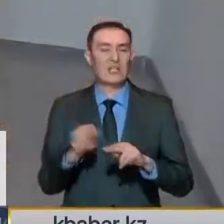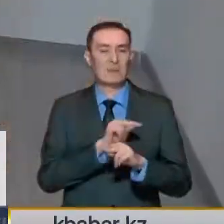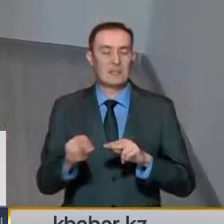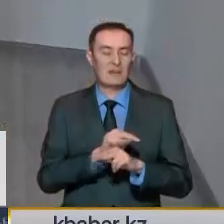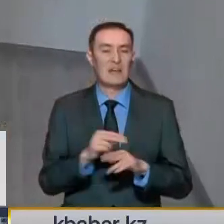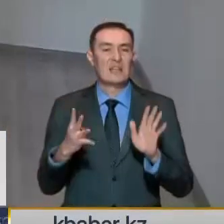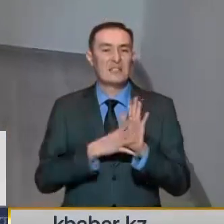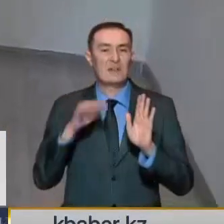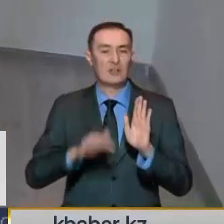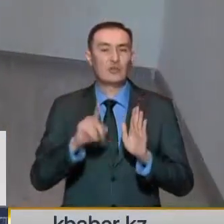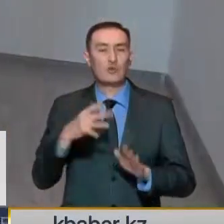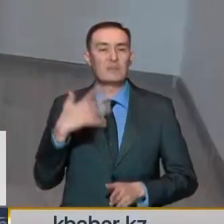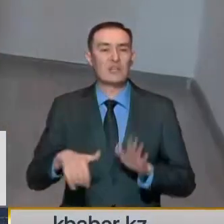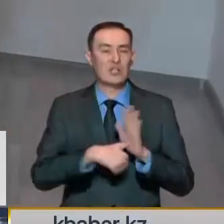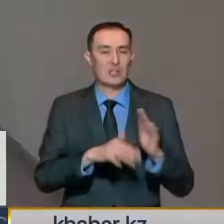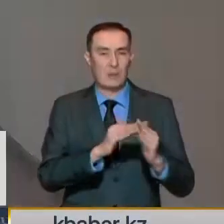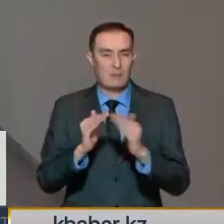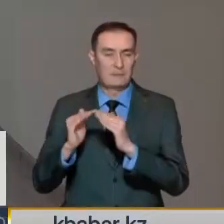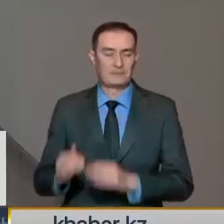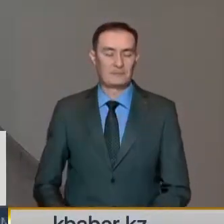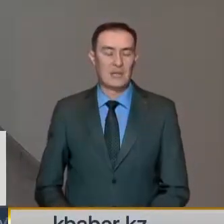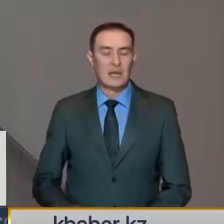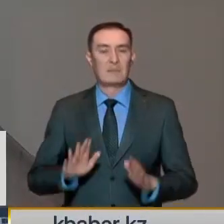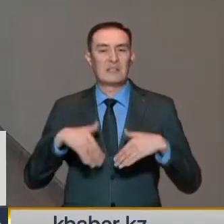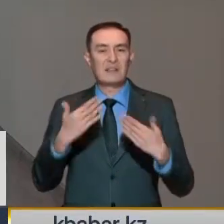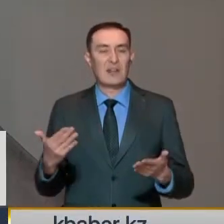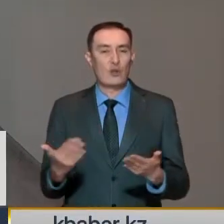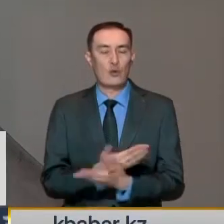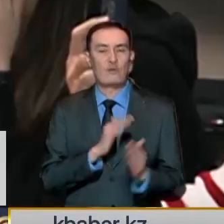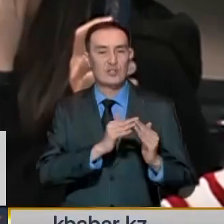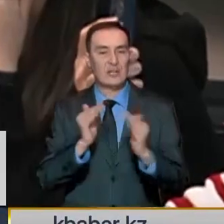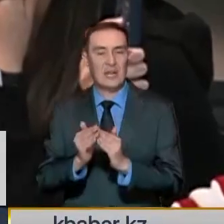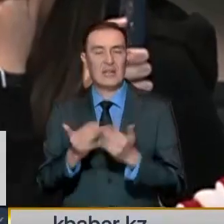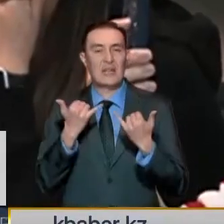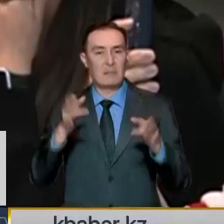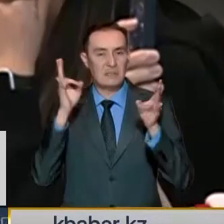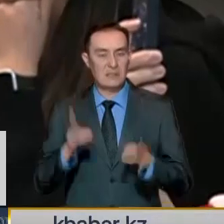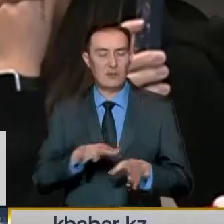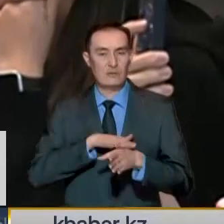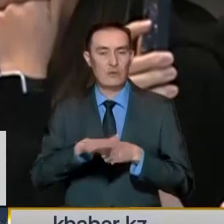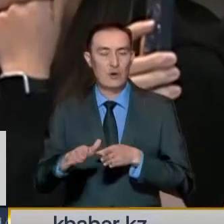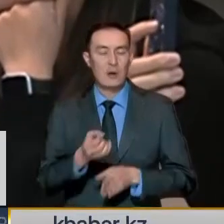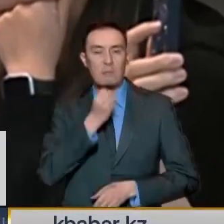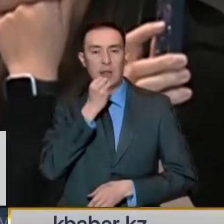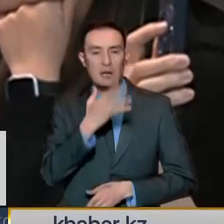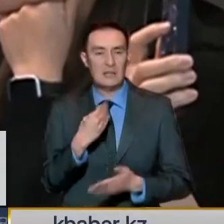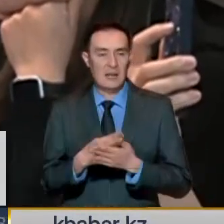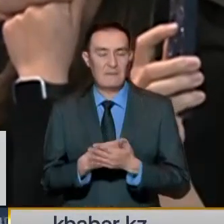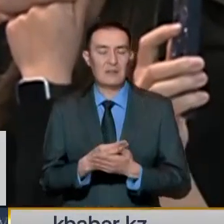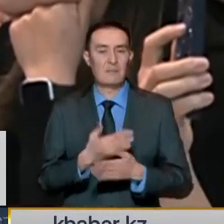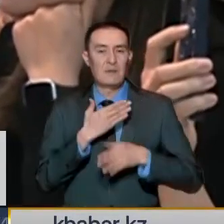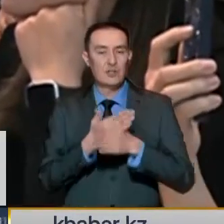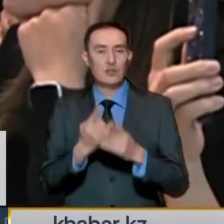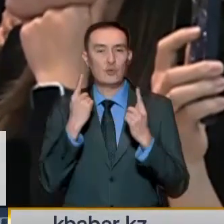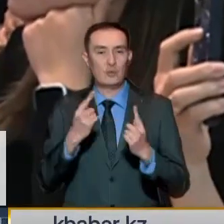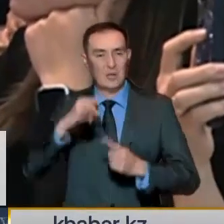отремонтировано 9156 жилищ. Предоставление нового жилья для пострадавших было осуществлено благодаря финансовой поддержке